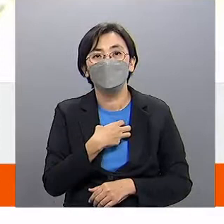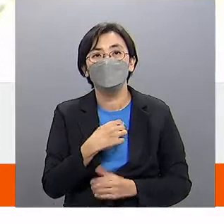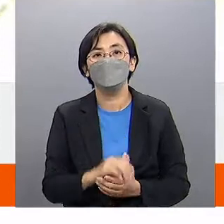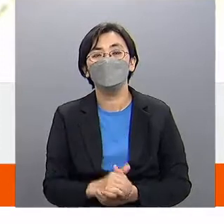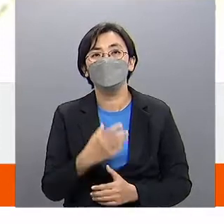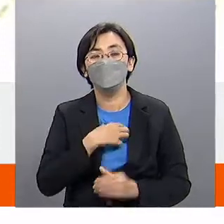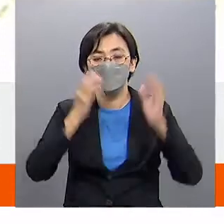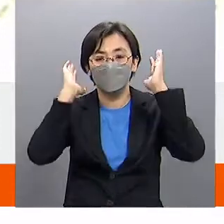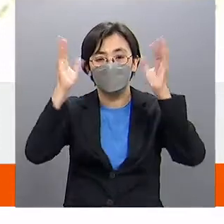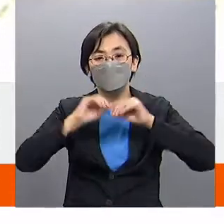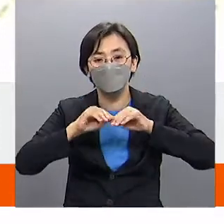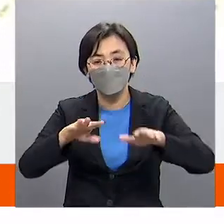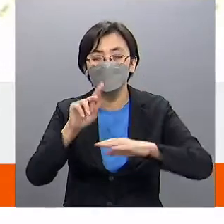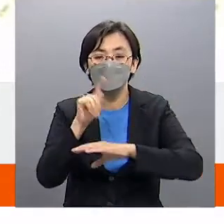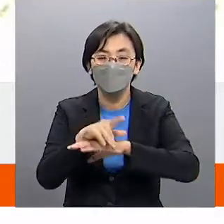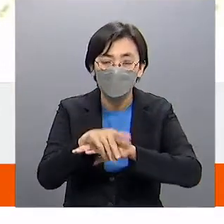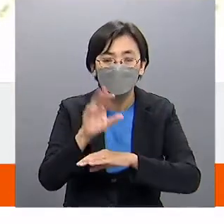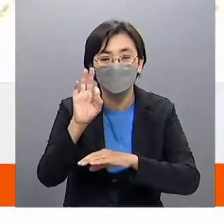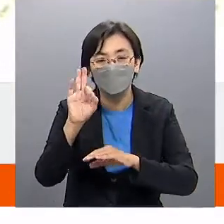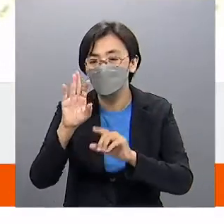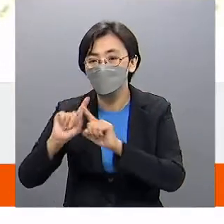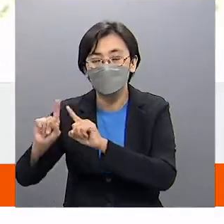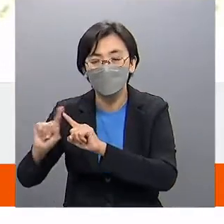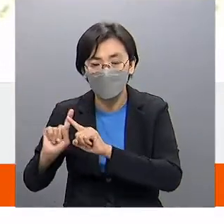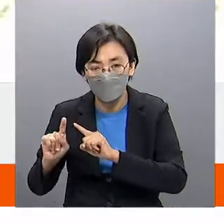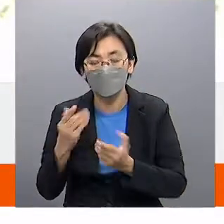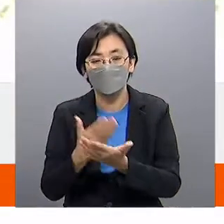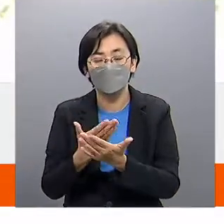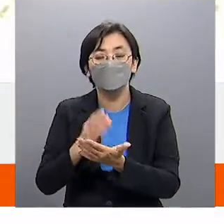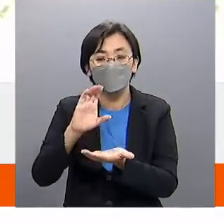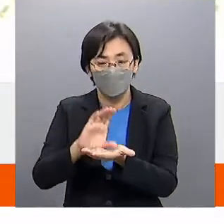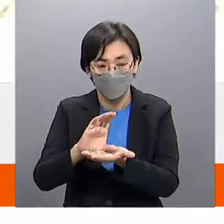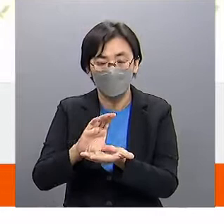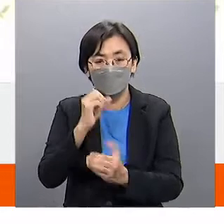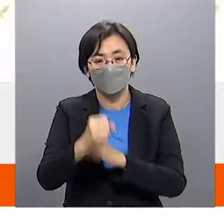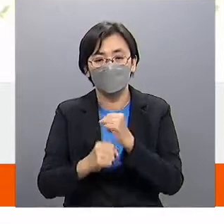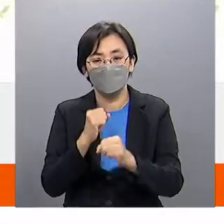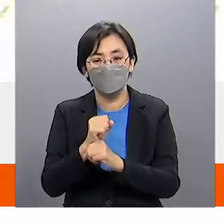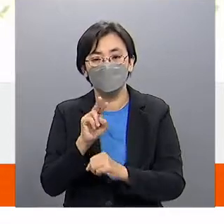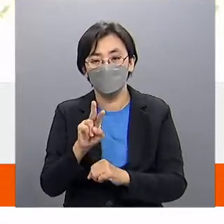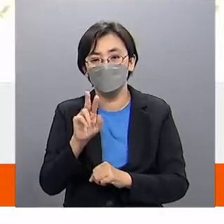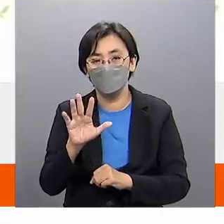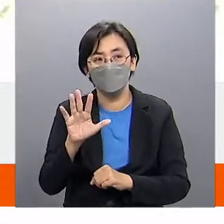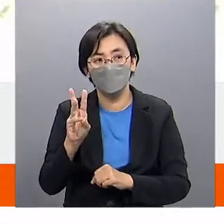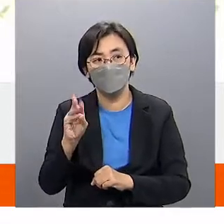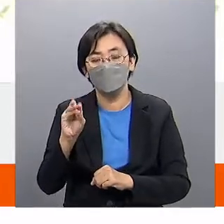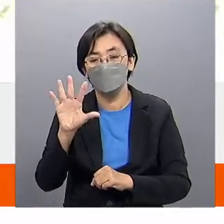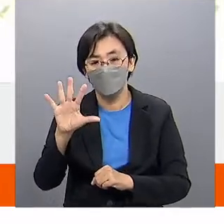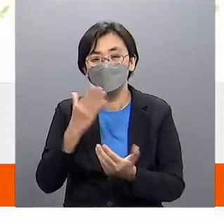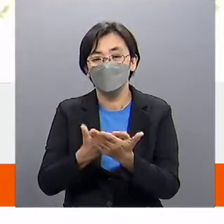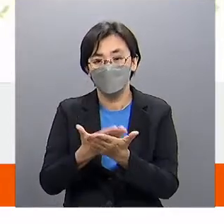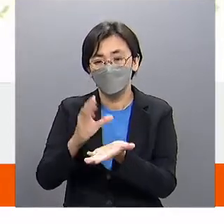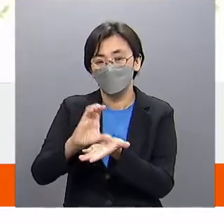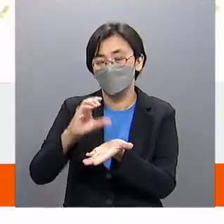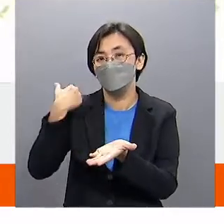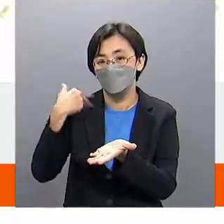ออนไลน์เนาะอันนี้คือช่องหนึ่งซึ่งเราตั้งงบประมาณไว้ในปีพ.ศ. 2565แล้วนะครับแล้วก็ระหว่าง